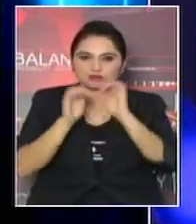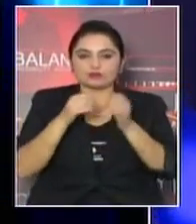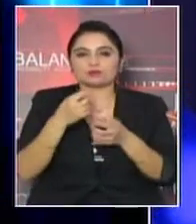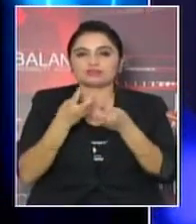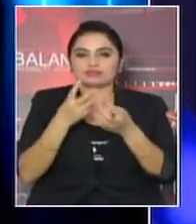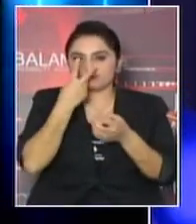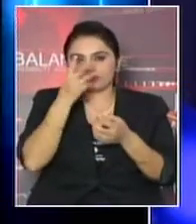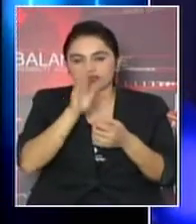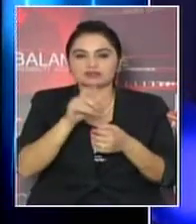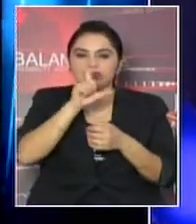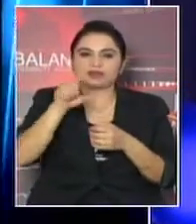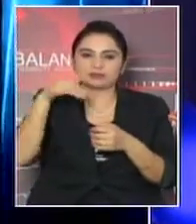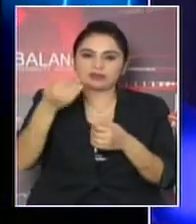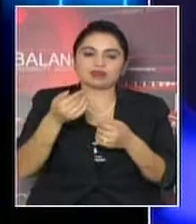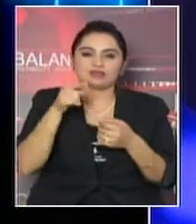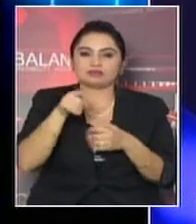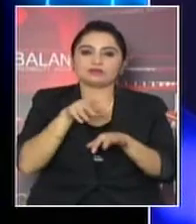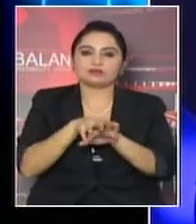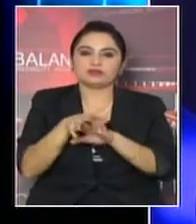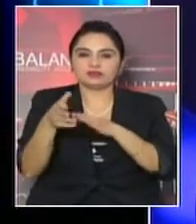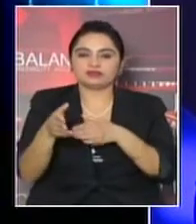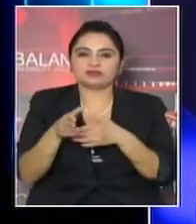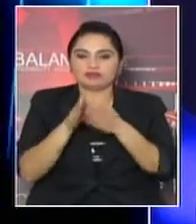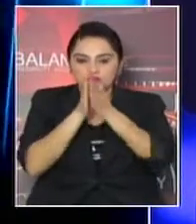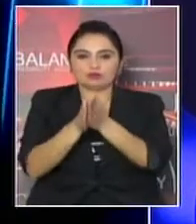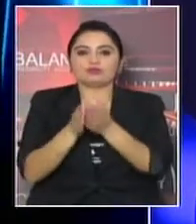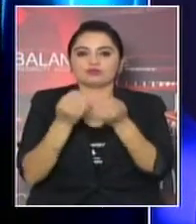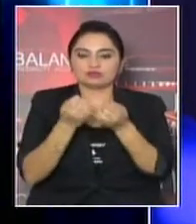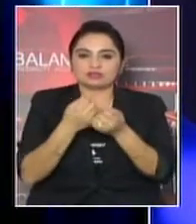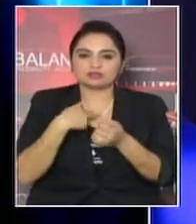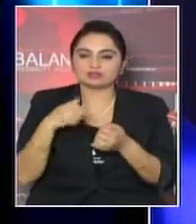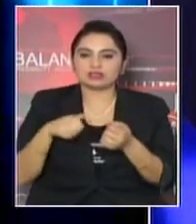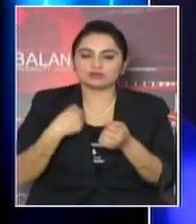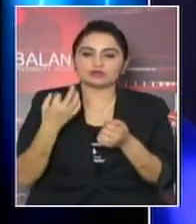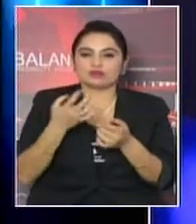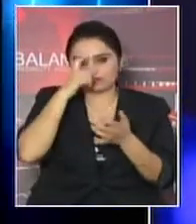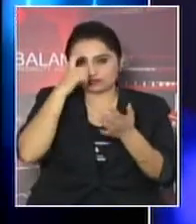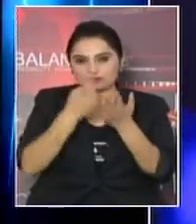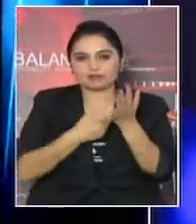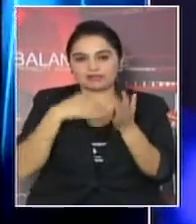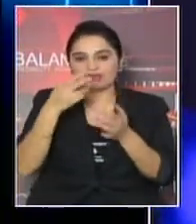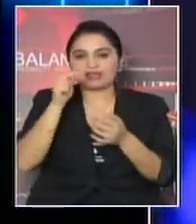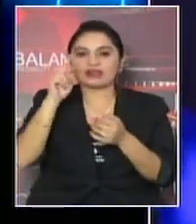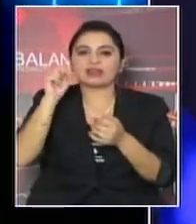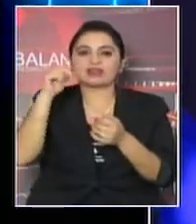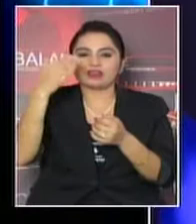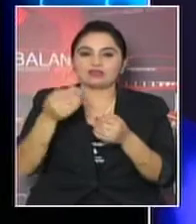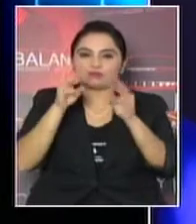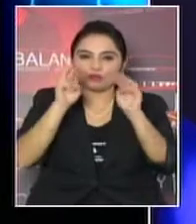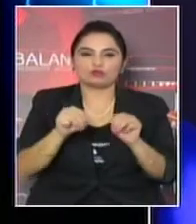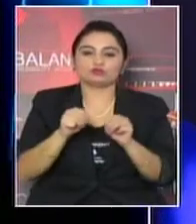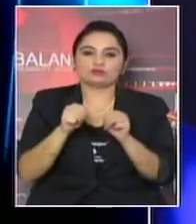म नेपाल सरकारलाई फेरि एकचोटि आग्रह गर्न चाहन्छु। हुन त हाम्रो नयाँ संविधानले एनआरएनलाई पनि एउटा महत्त्वपूर्ण